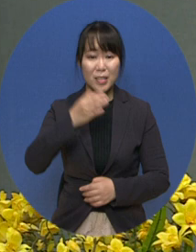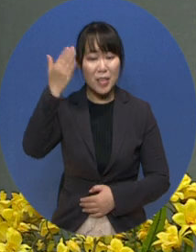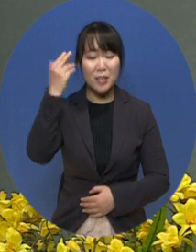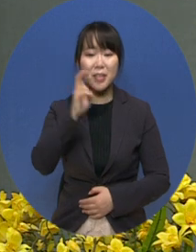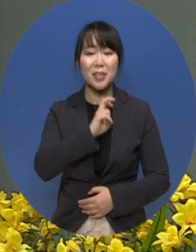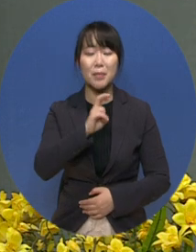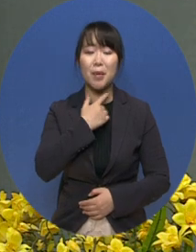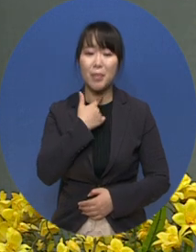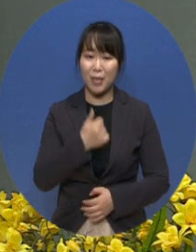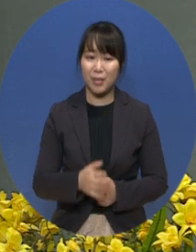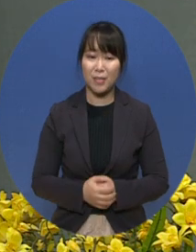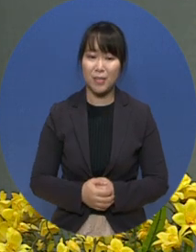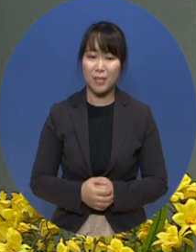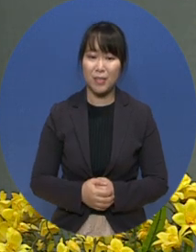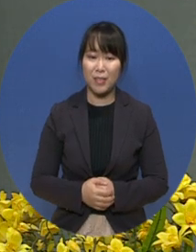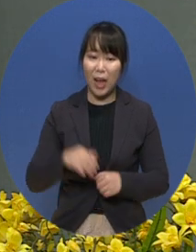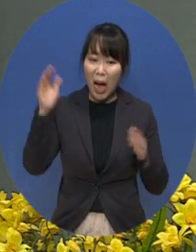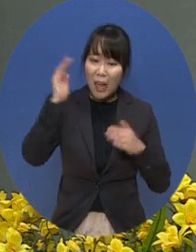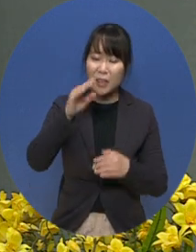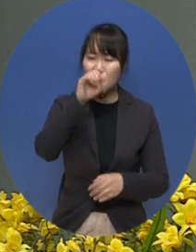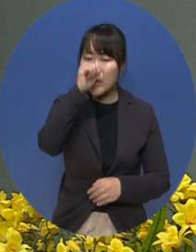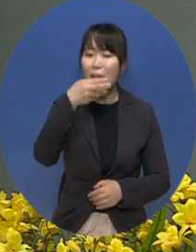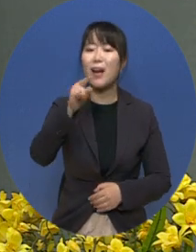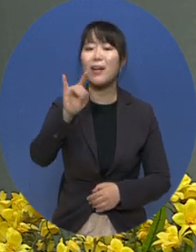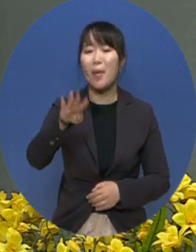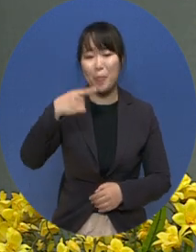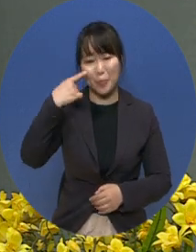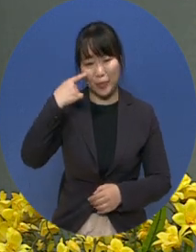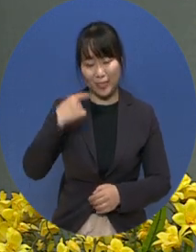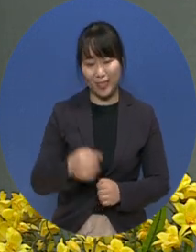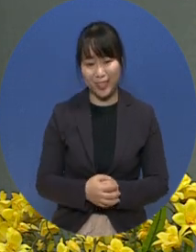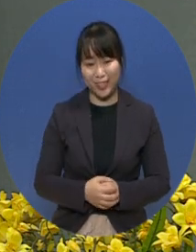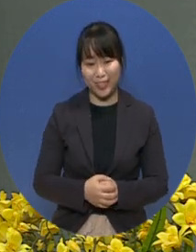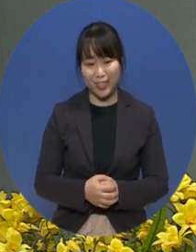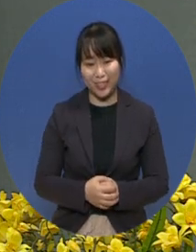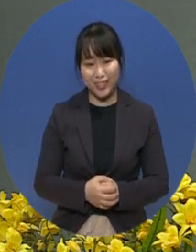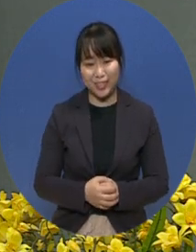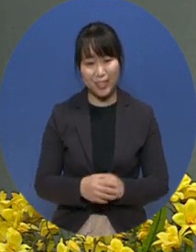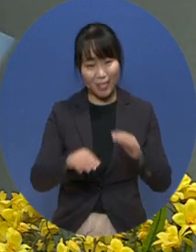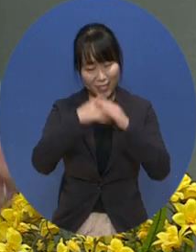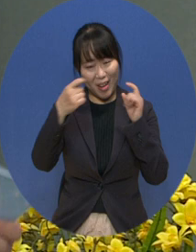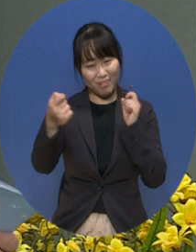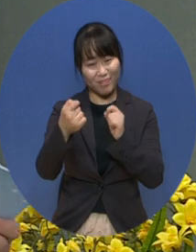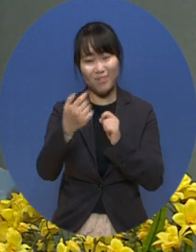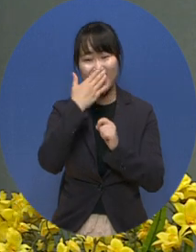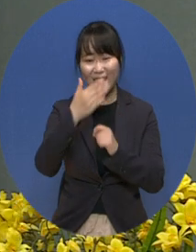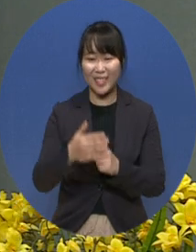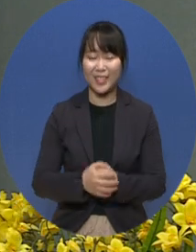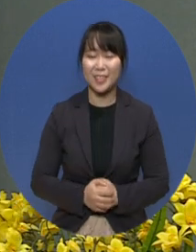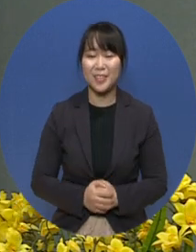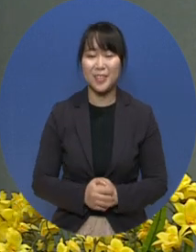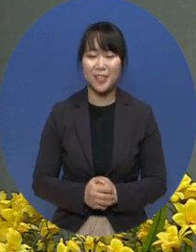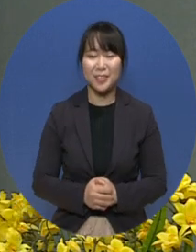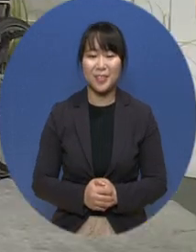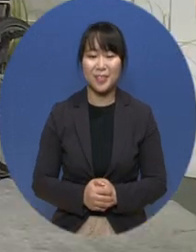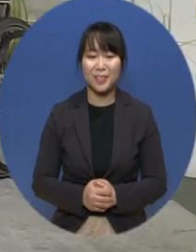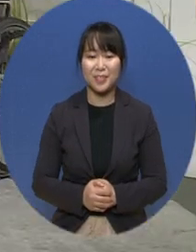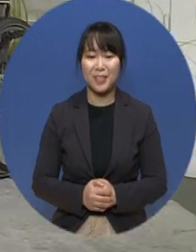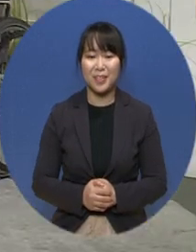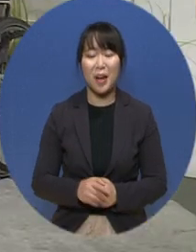또 음악을 하셨잖아요 예 그 청소해서 좋아하는 내부 한번 해 보세요 아까 바다가 함께 받아갑니다 살아 아